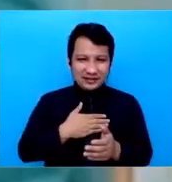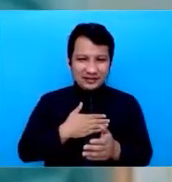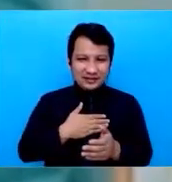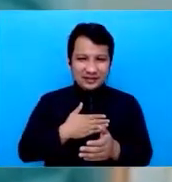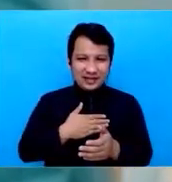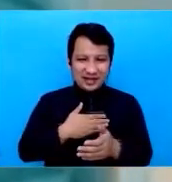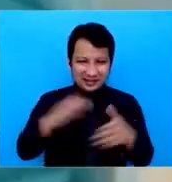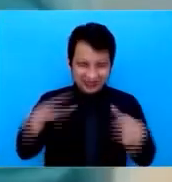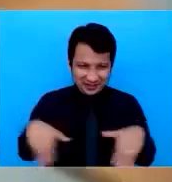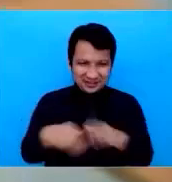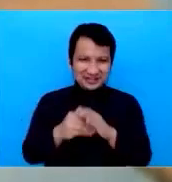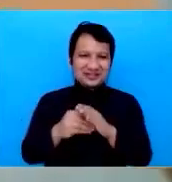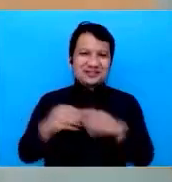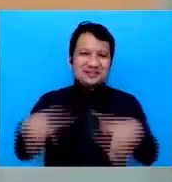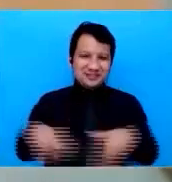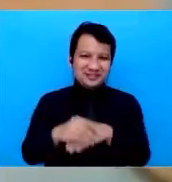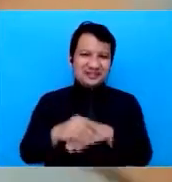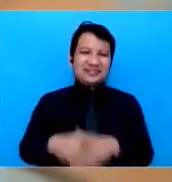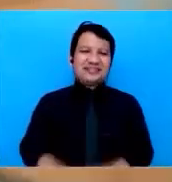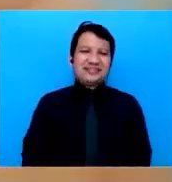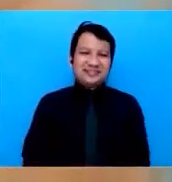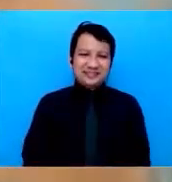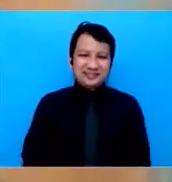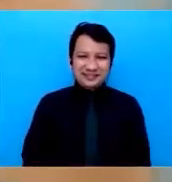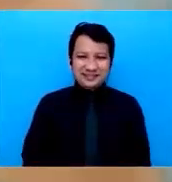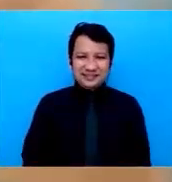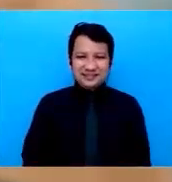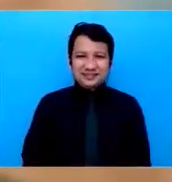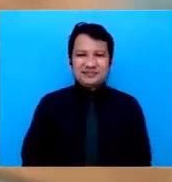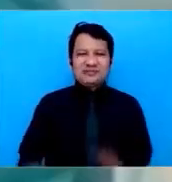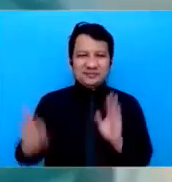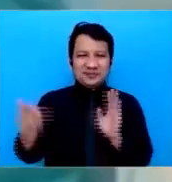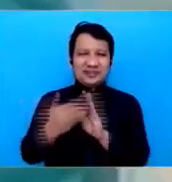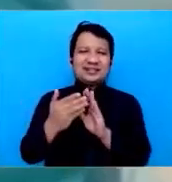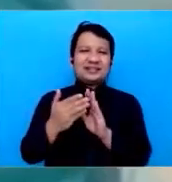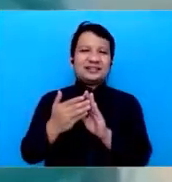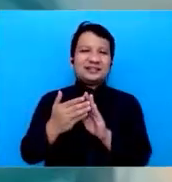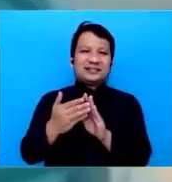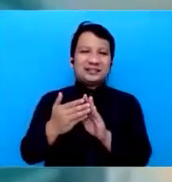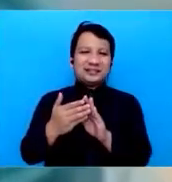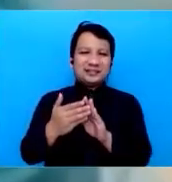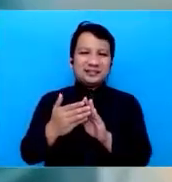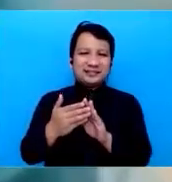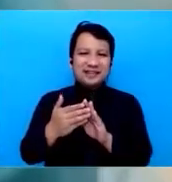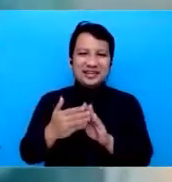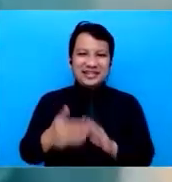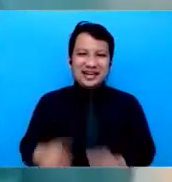bahay. Sa harap at ginhawa,